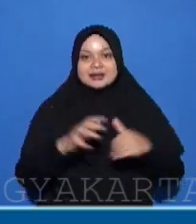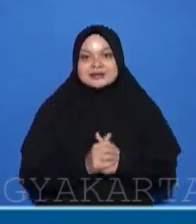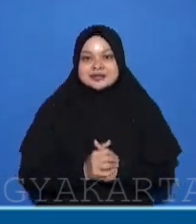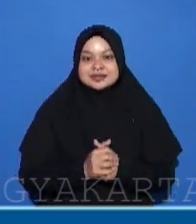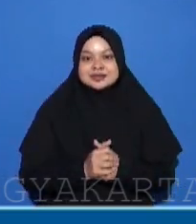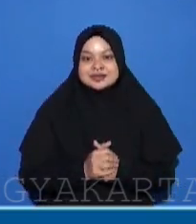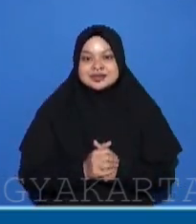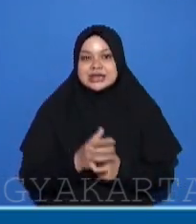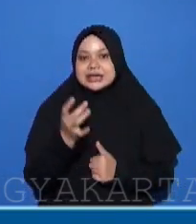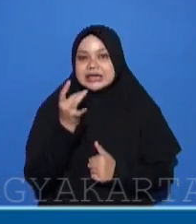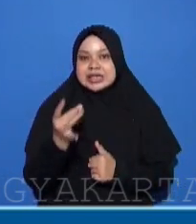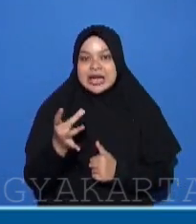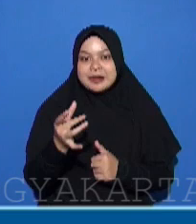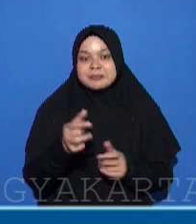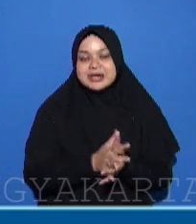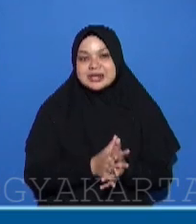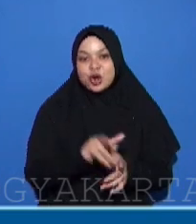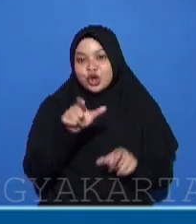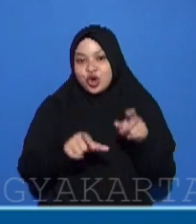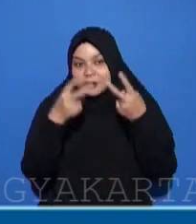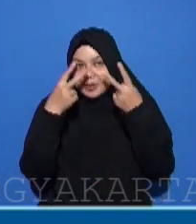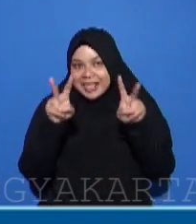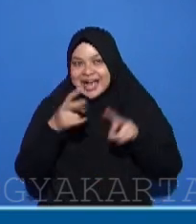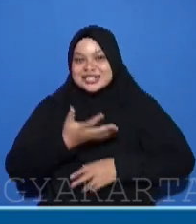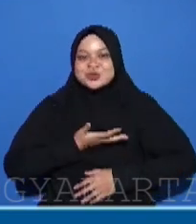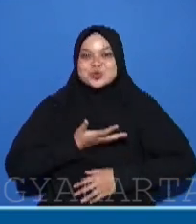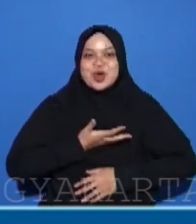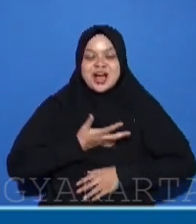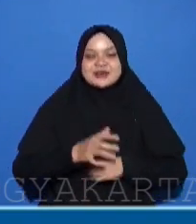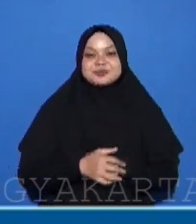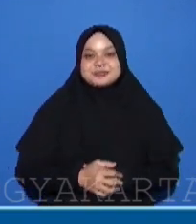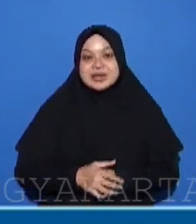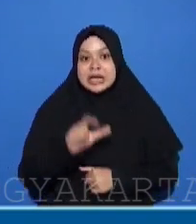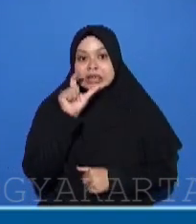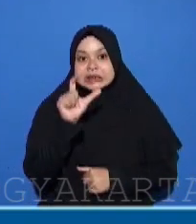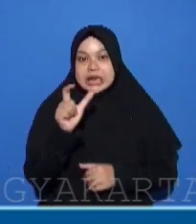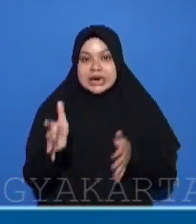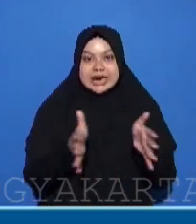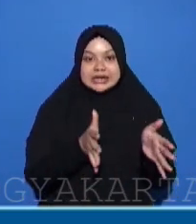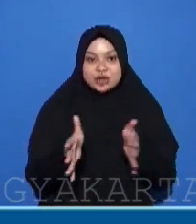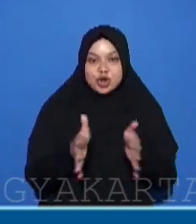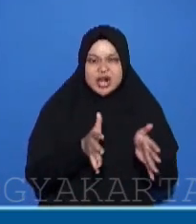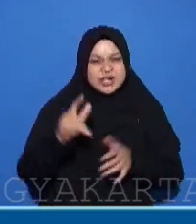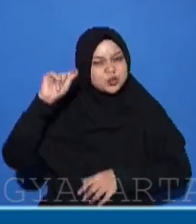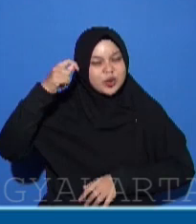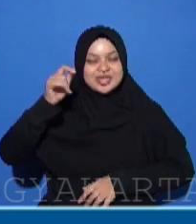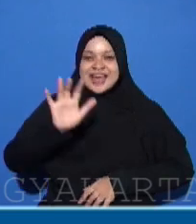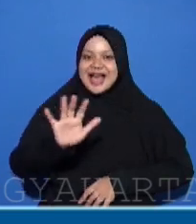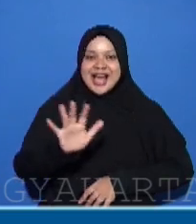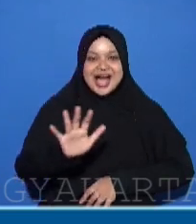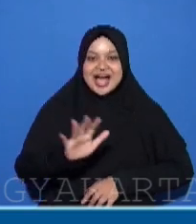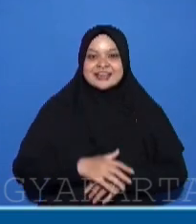taneman menangetutwigatosan Sinten kon ingkang ningaliat vietnamugiimet